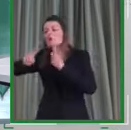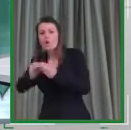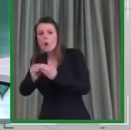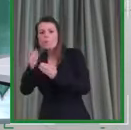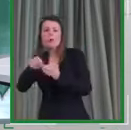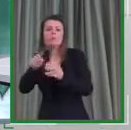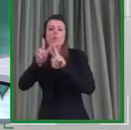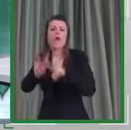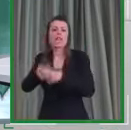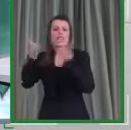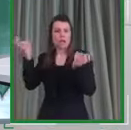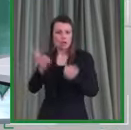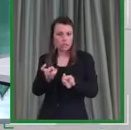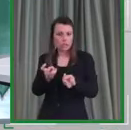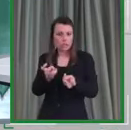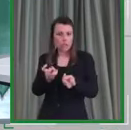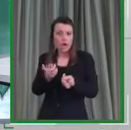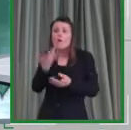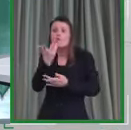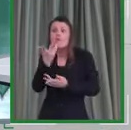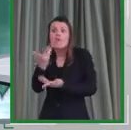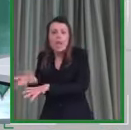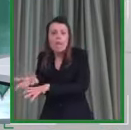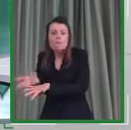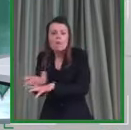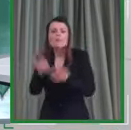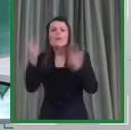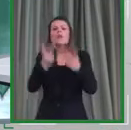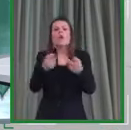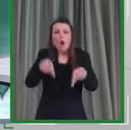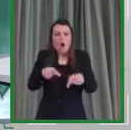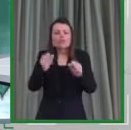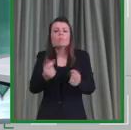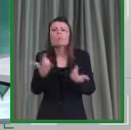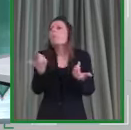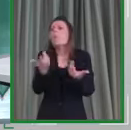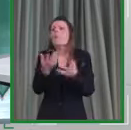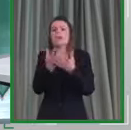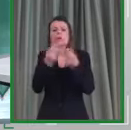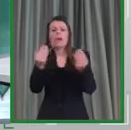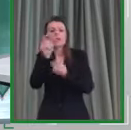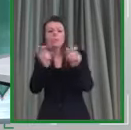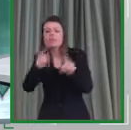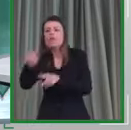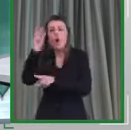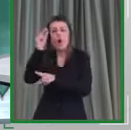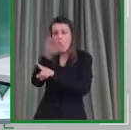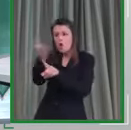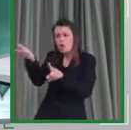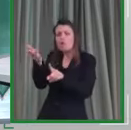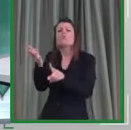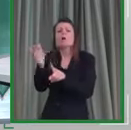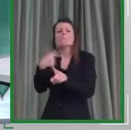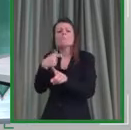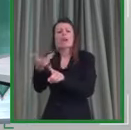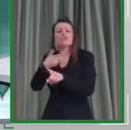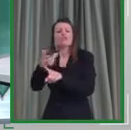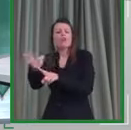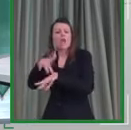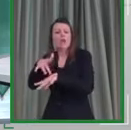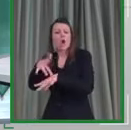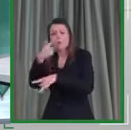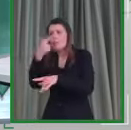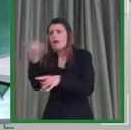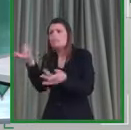può essere successo anche a molti dei vostri conoscenti una persona supera alla malattia qui non nella fase